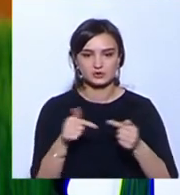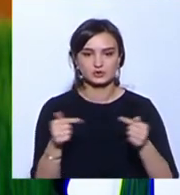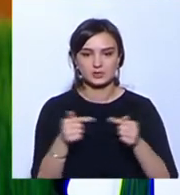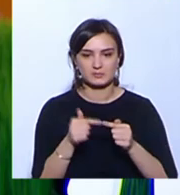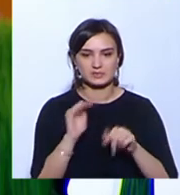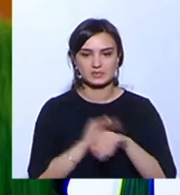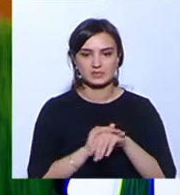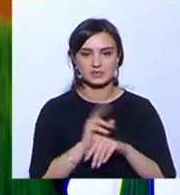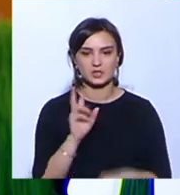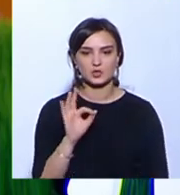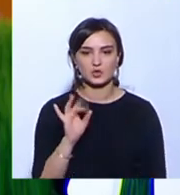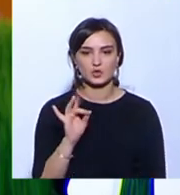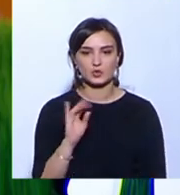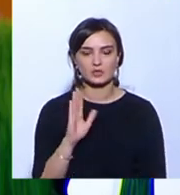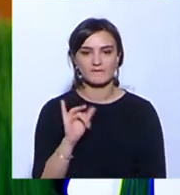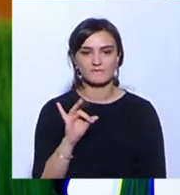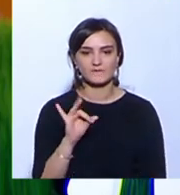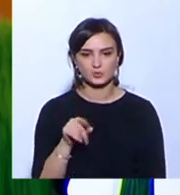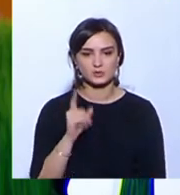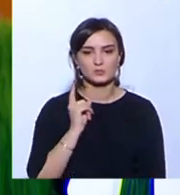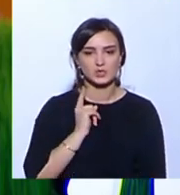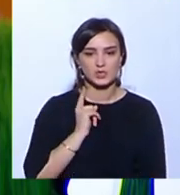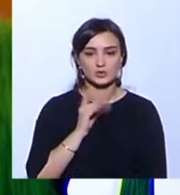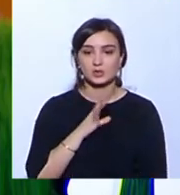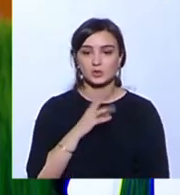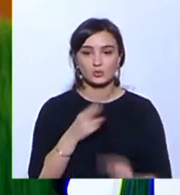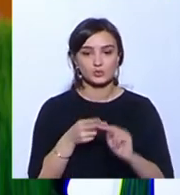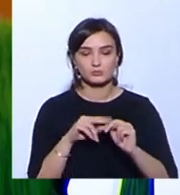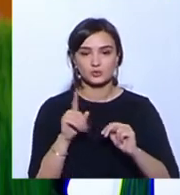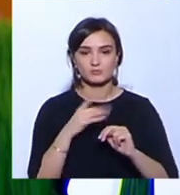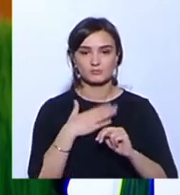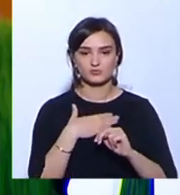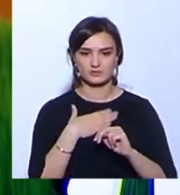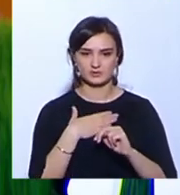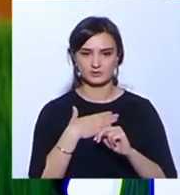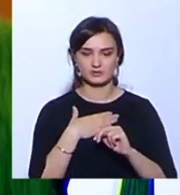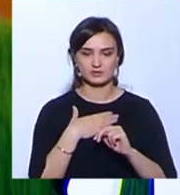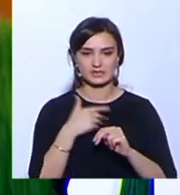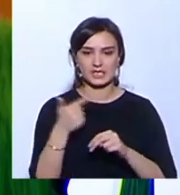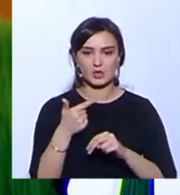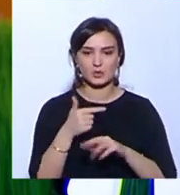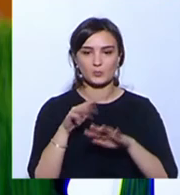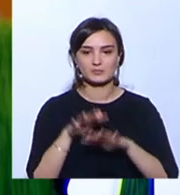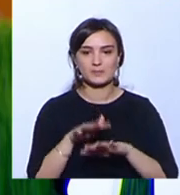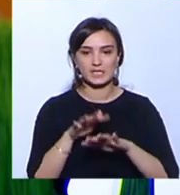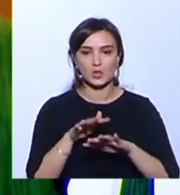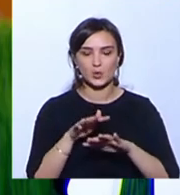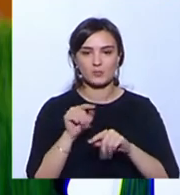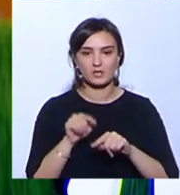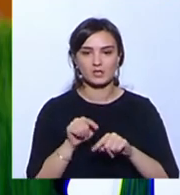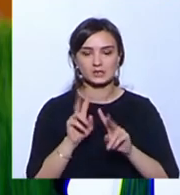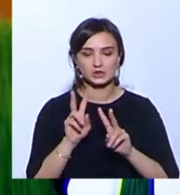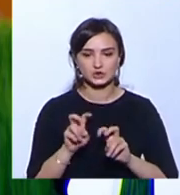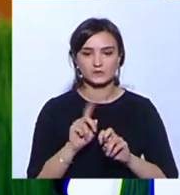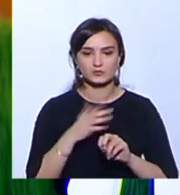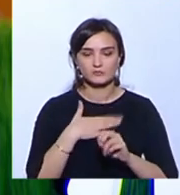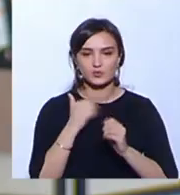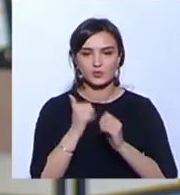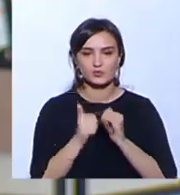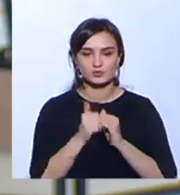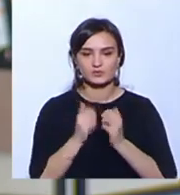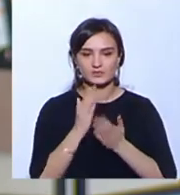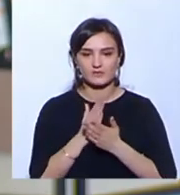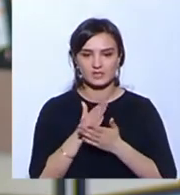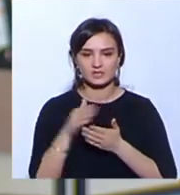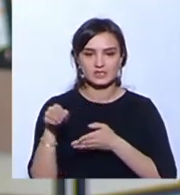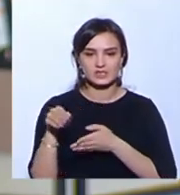დაფიქსირდა კორონავირუსი და ეს მოსალოდნელიც იყო, იმიტომ რომ ჩვენი გეოგრაფიული მდებარეობა გულისხმობს იმას, რომ ჩვენ ყოველთვის ვართ